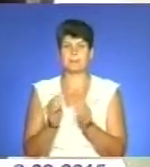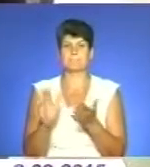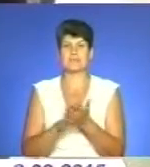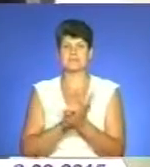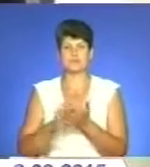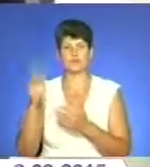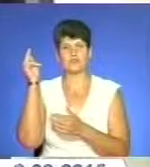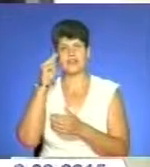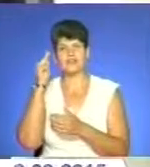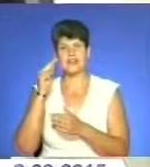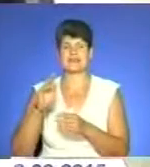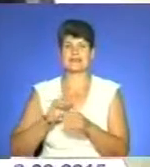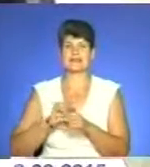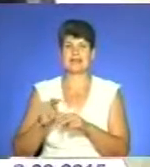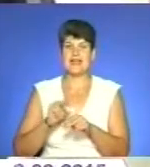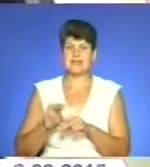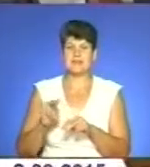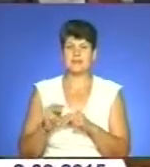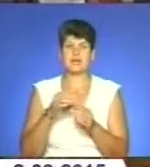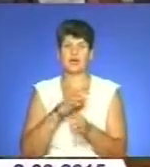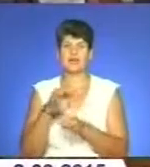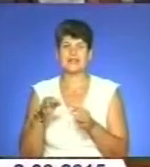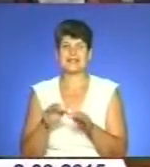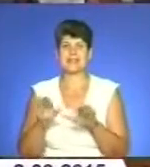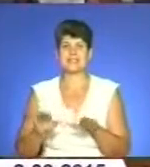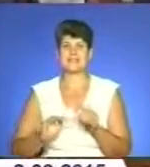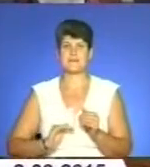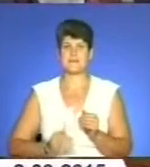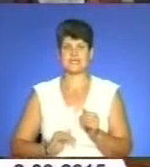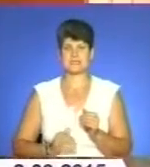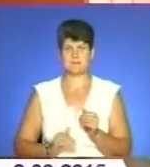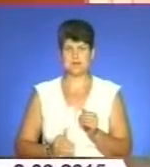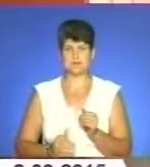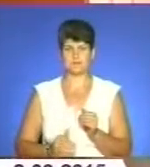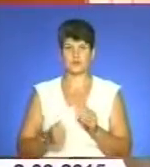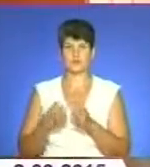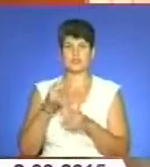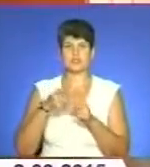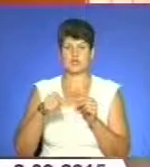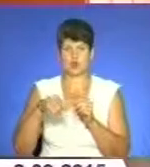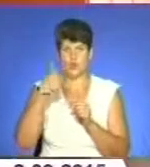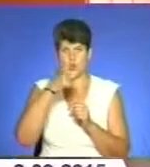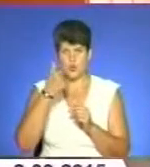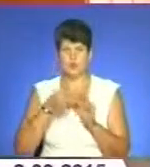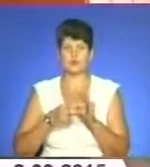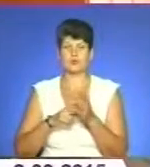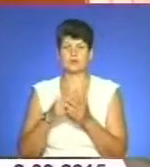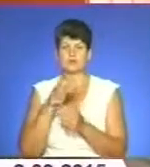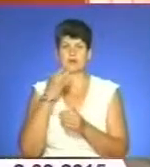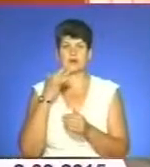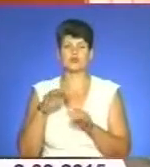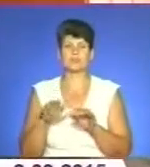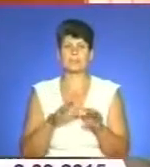навчанням, тренінгами та консультаціями для місцевих бізнесменів. До кінця цього року у нас планується вже ряд заходів,